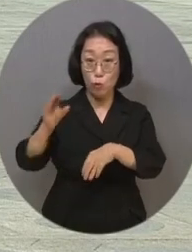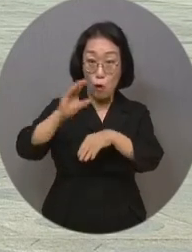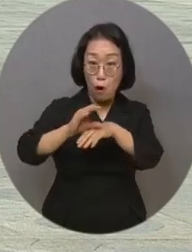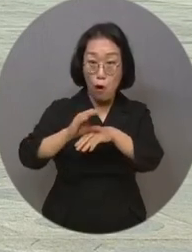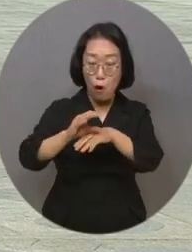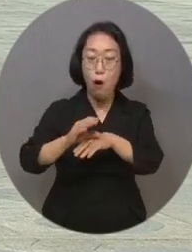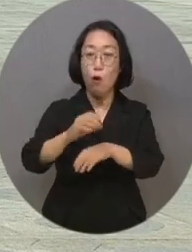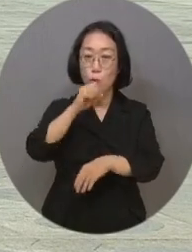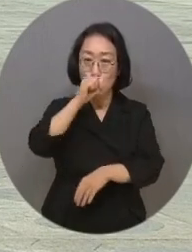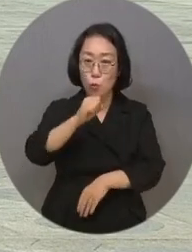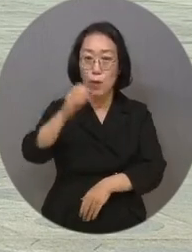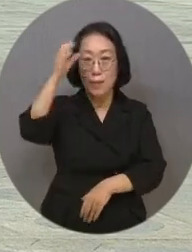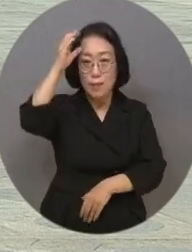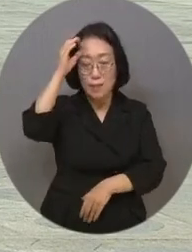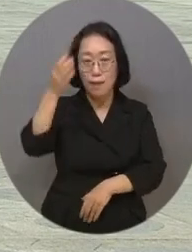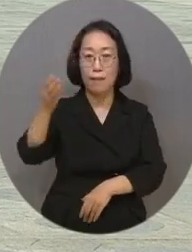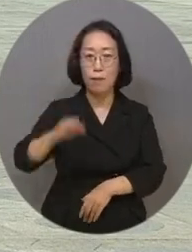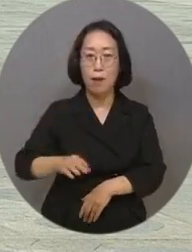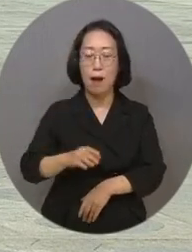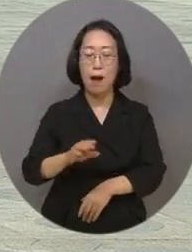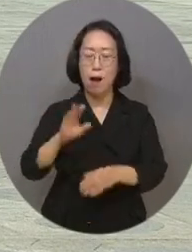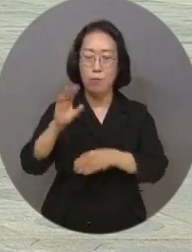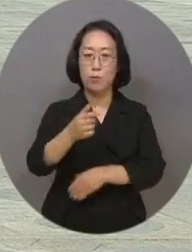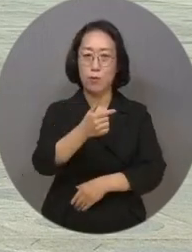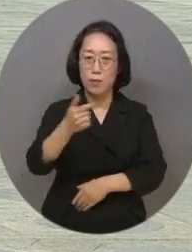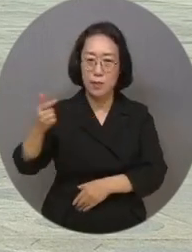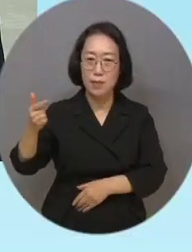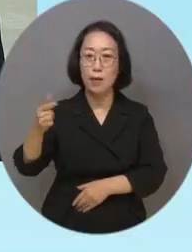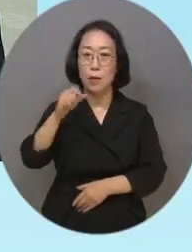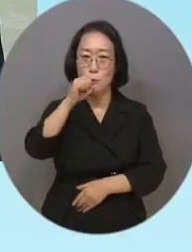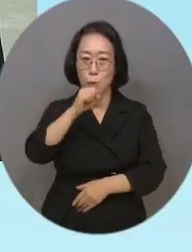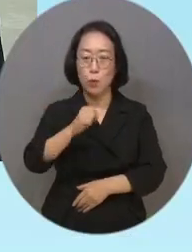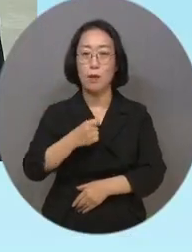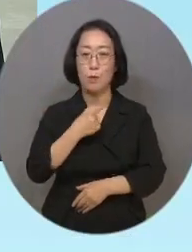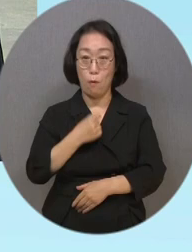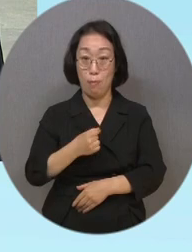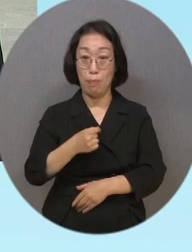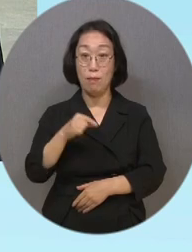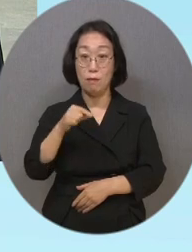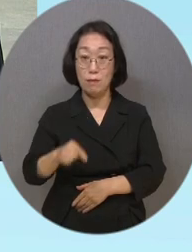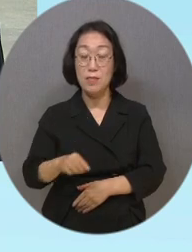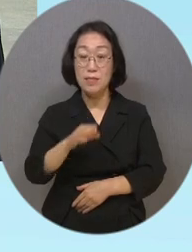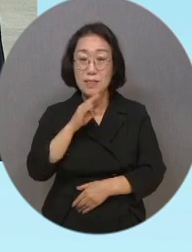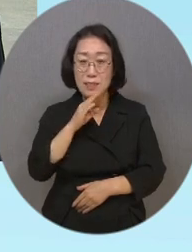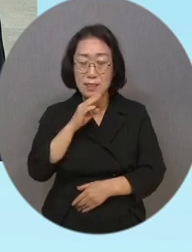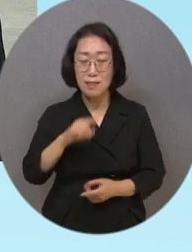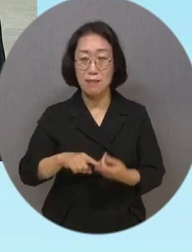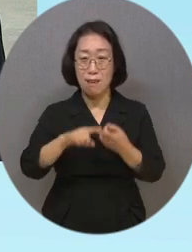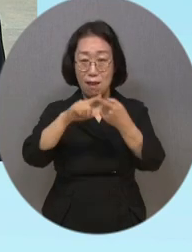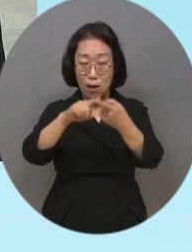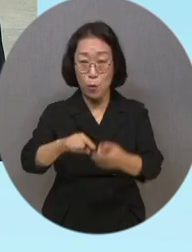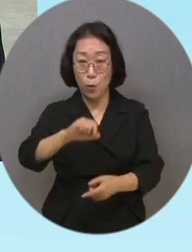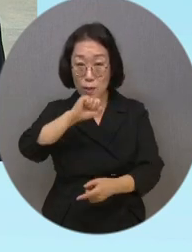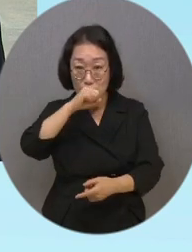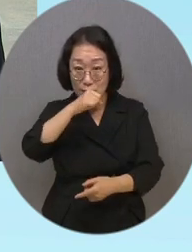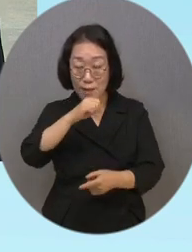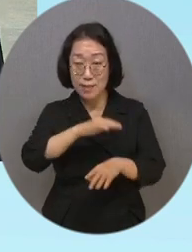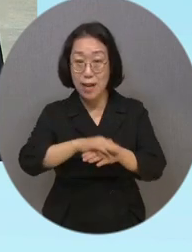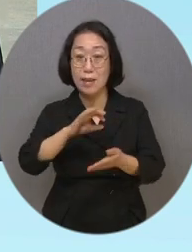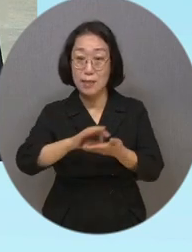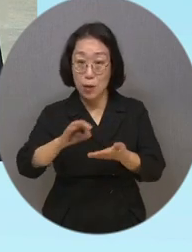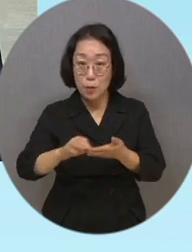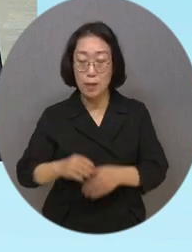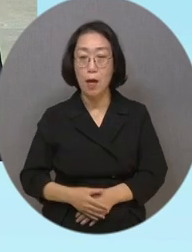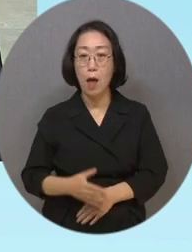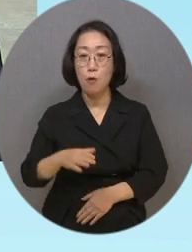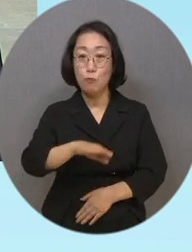반응을 내비치면서 앞으로의 기대감이 높아지고 있는데요 이러한 변화가 실제 예산 반영까지 이어질 수 있을지